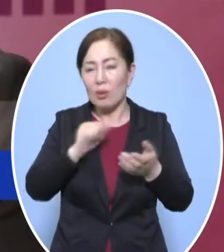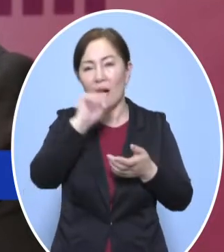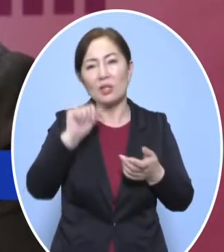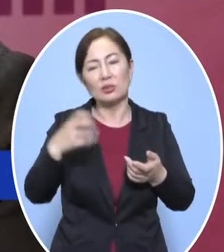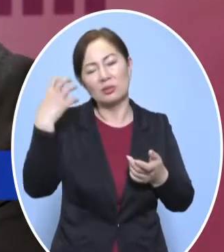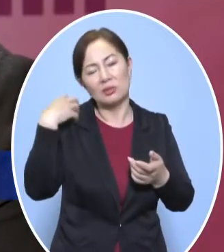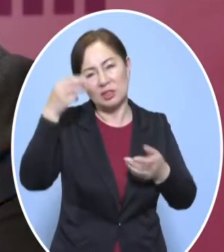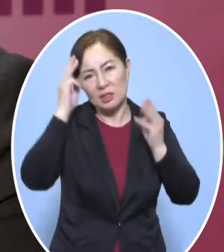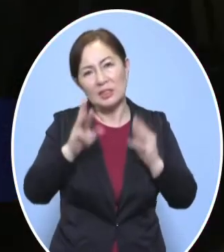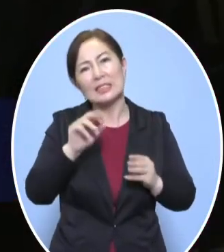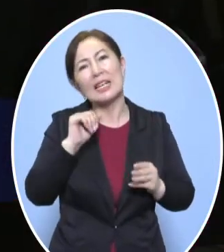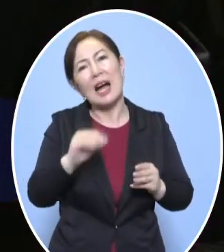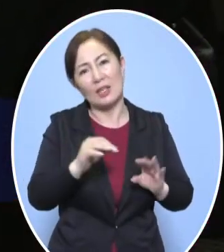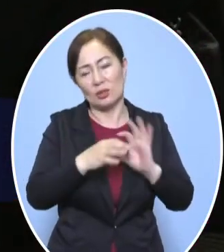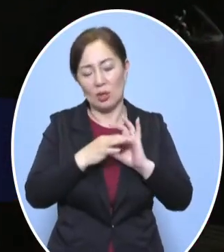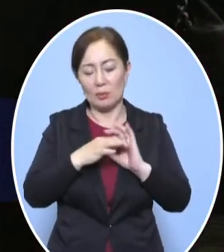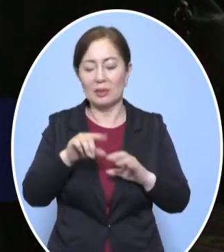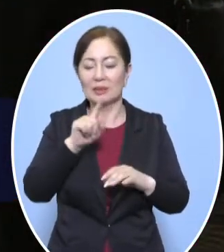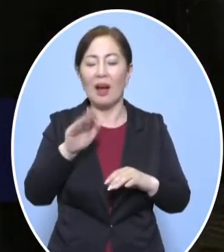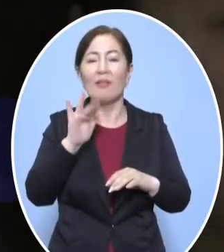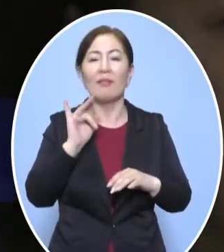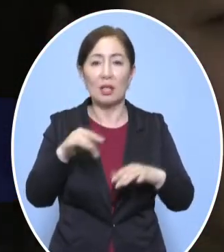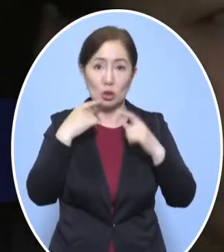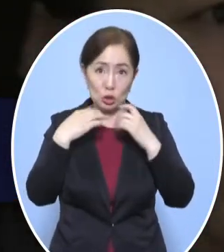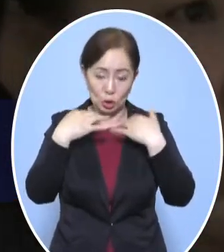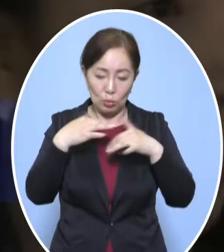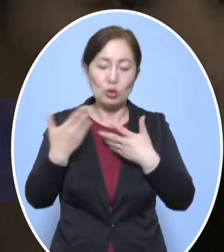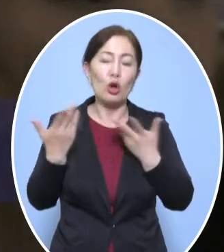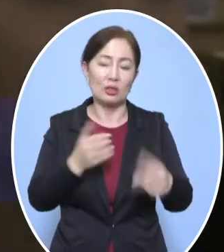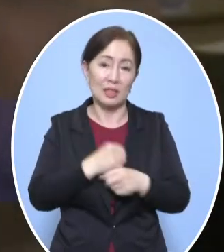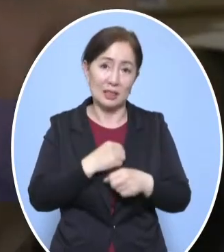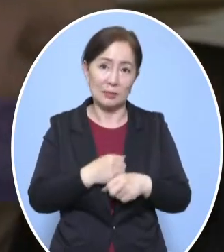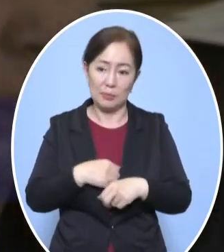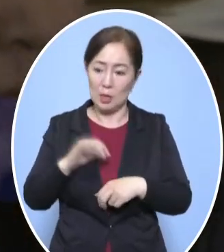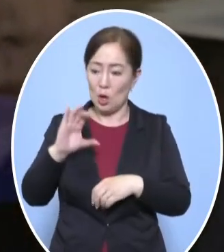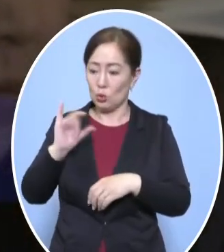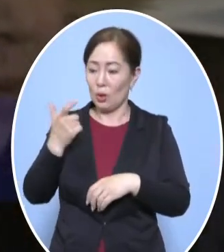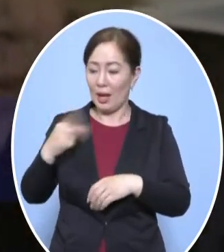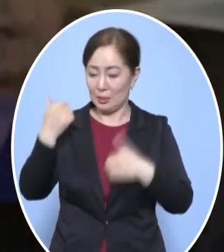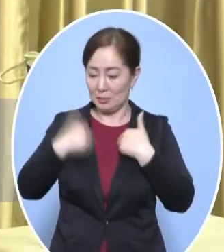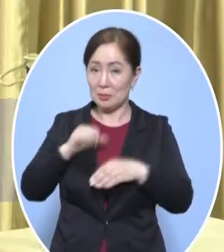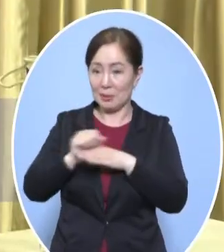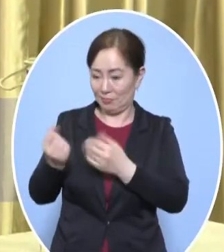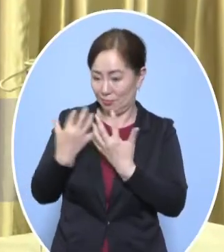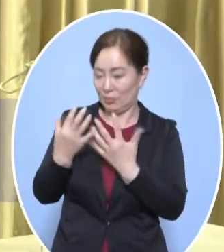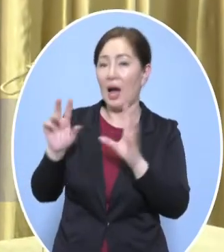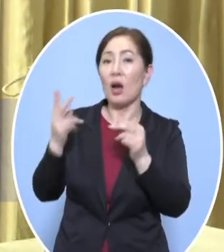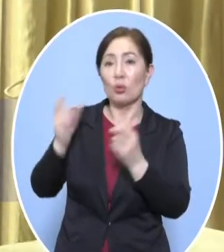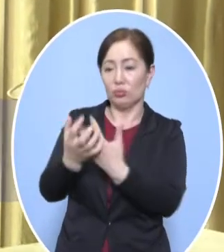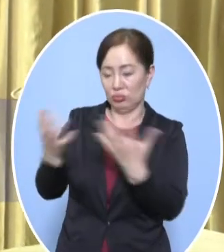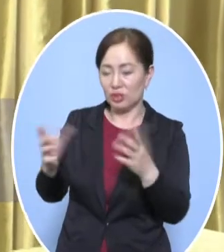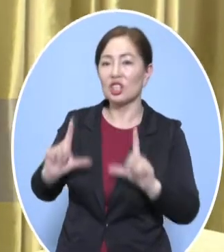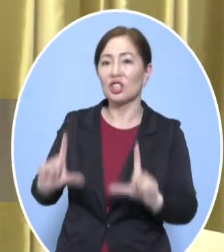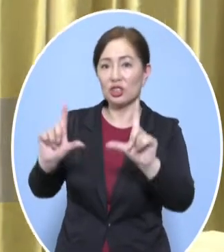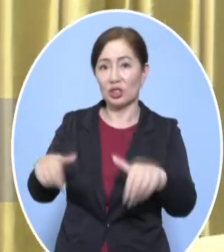яаж шийдвэрлэх вэ гэх мэтчлэн зааварчилгаа зөвлөгөөг өгч ажиллалаа. Сургалтад хамрагдсан шинээр сургагч багшаар бэлтгэгдсэн 12 албан хаагчид